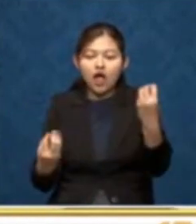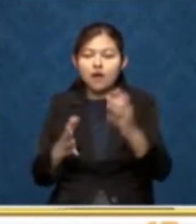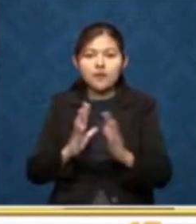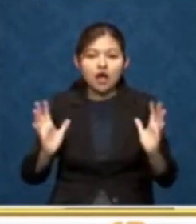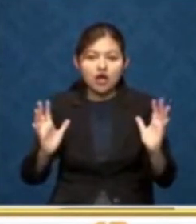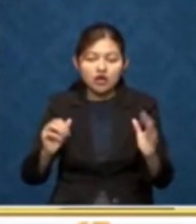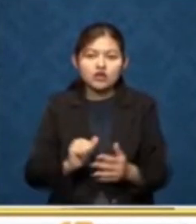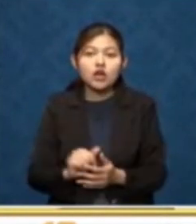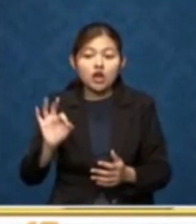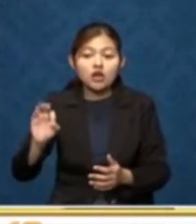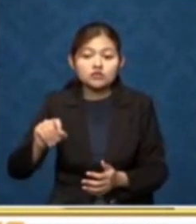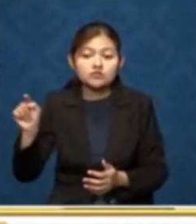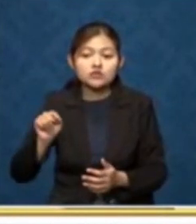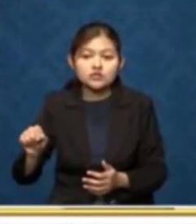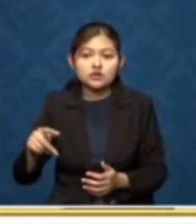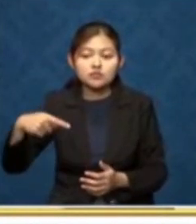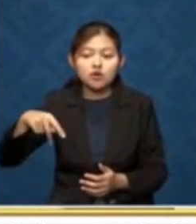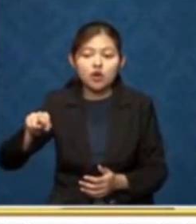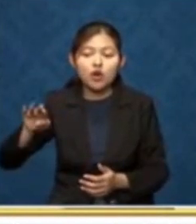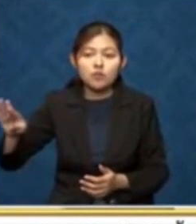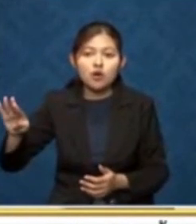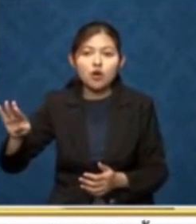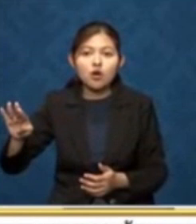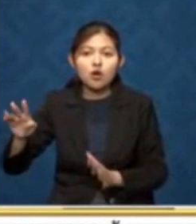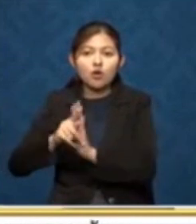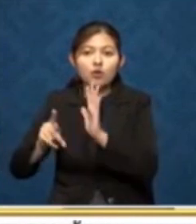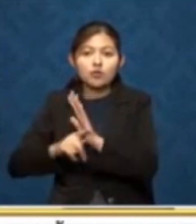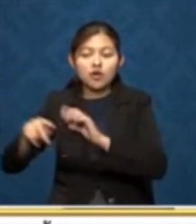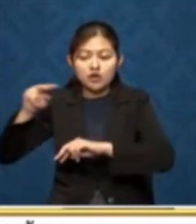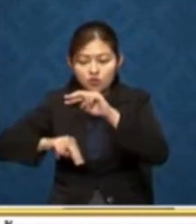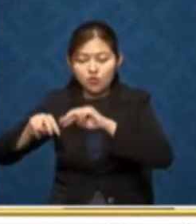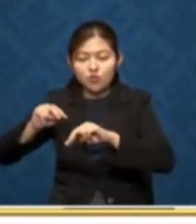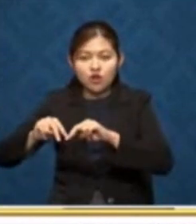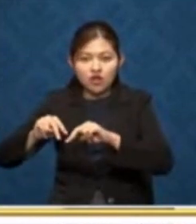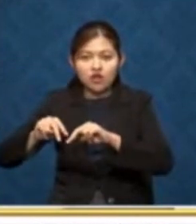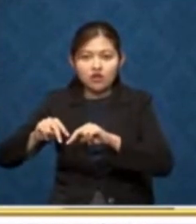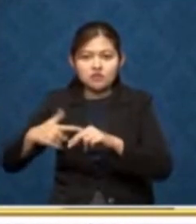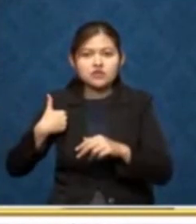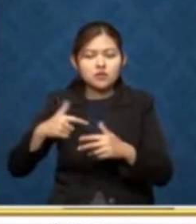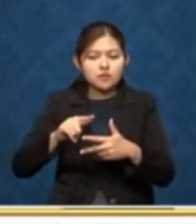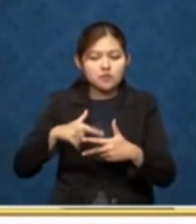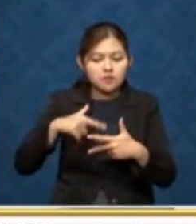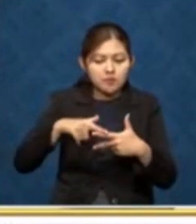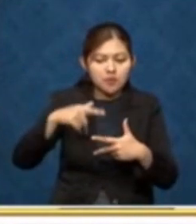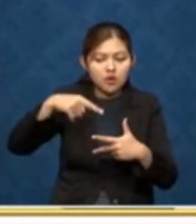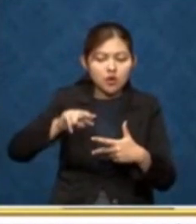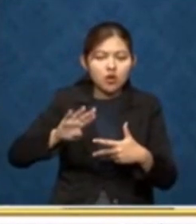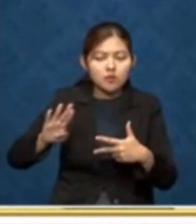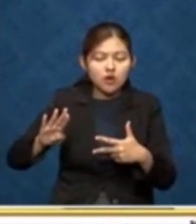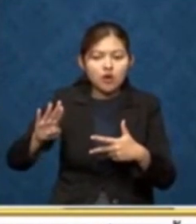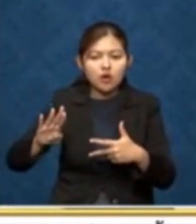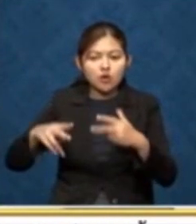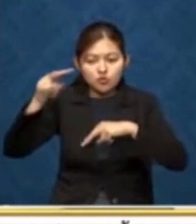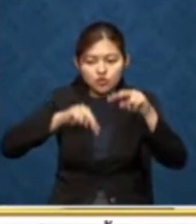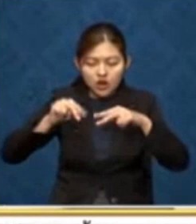อยู่ในพื้นที่พรบป่าไม้ไม่ใช่พรบเดียวครับมีทั้งพรบป่าสงวนพรบเขตอุทยานแห่งช